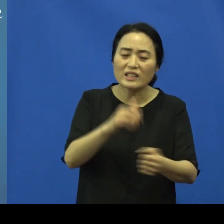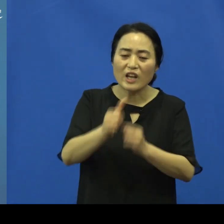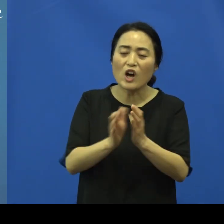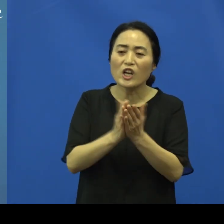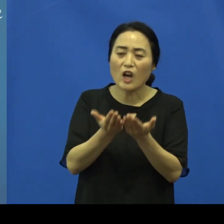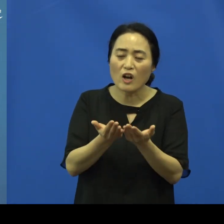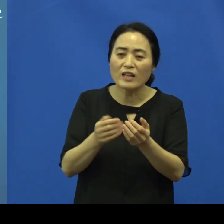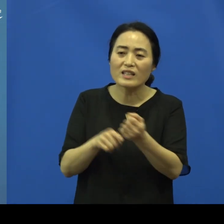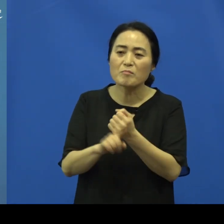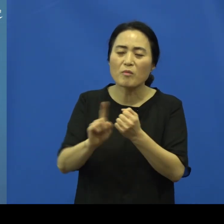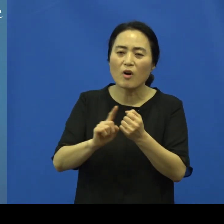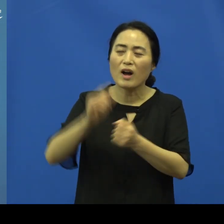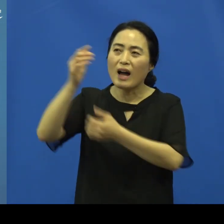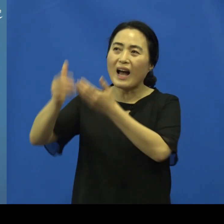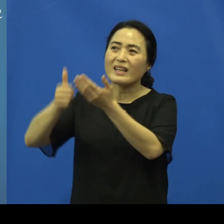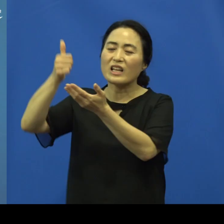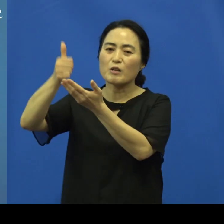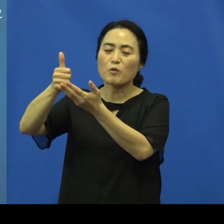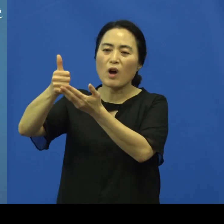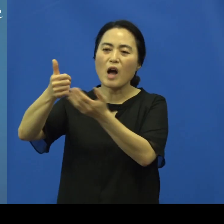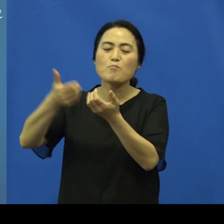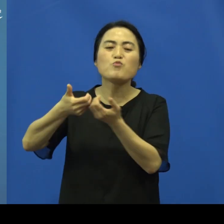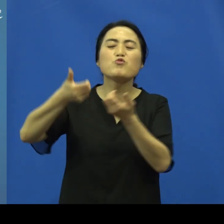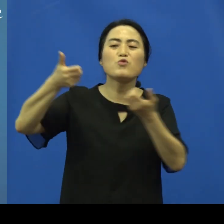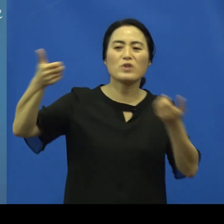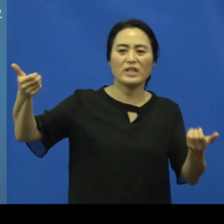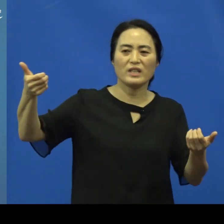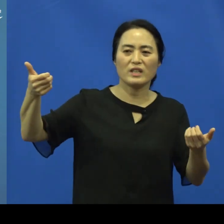뭘까요? 하나님과 분리된 상태에 있는 영혼을 말하는 거예요.